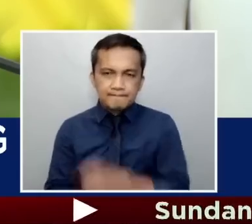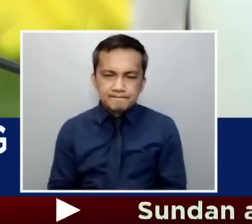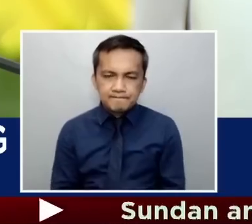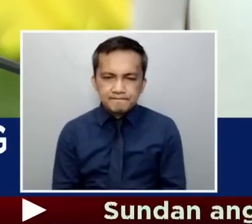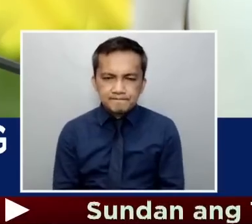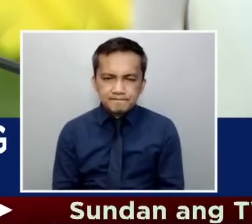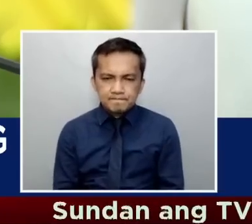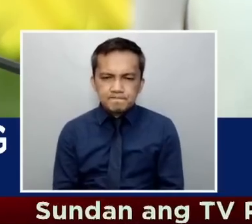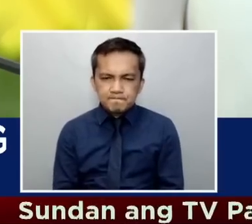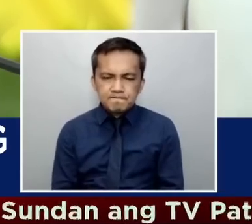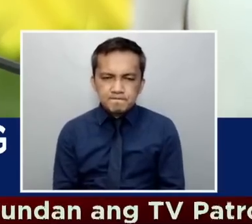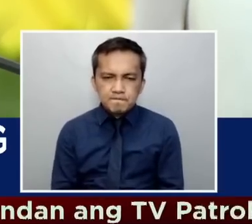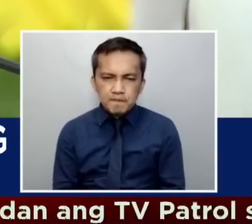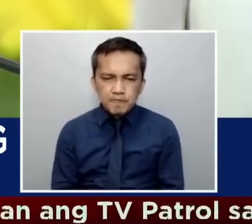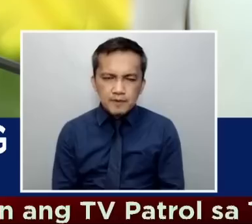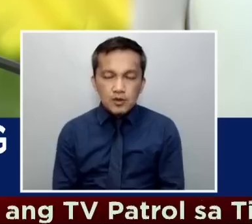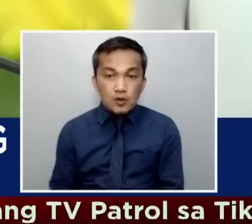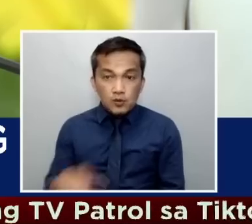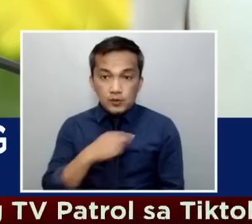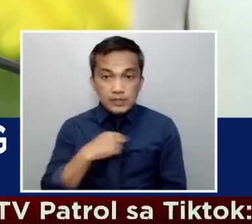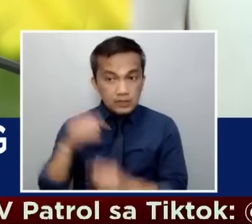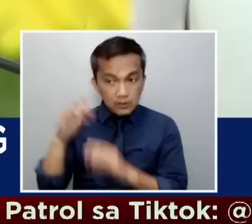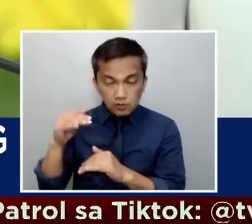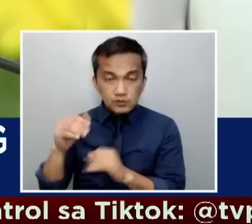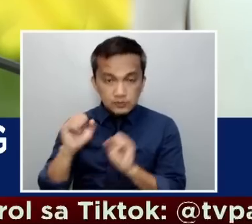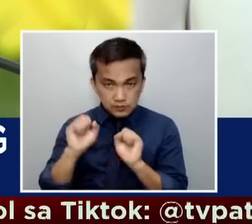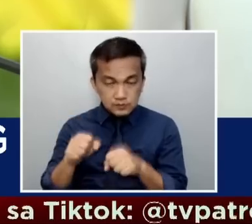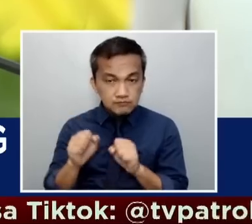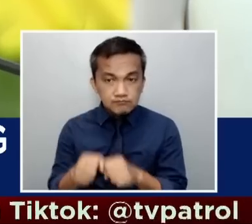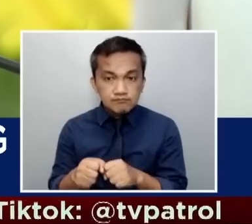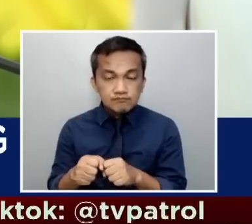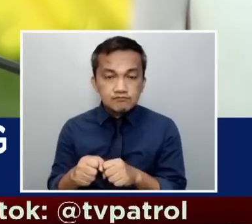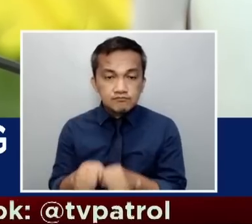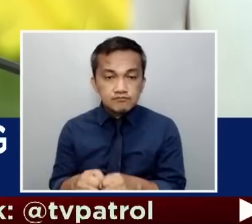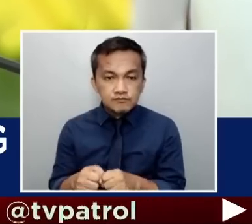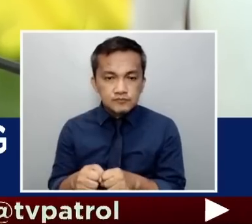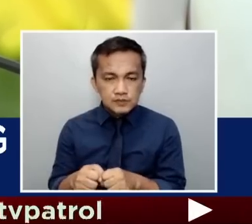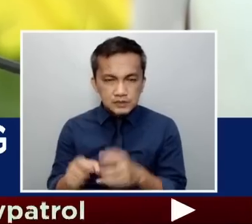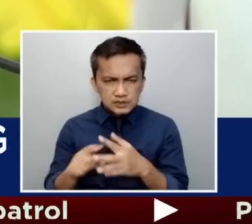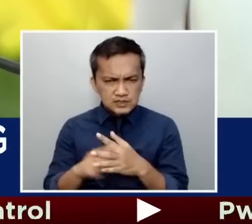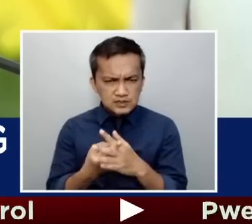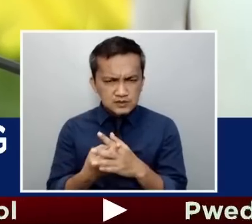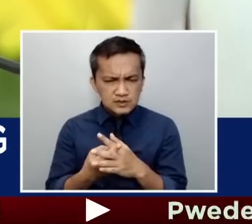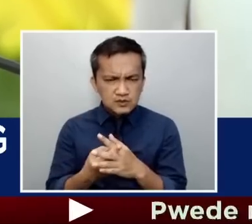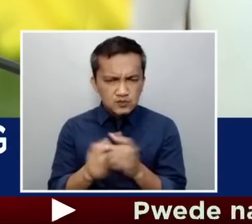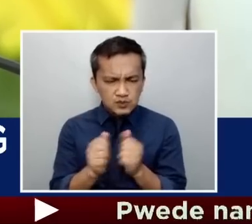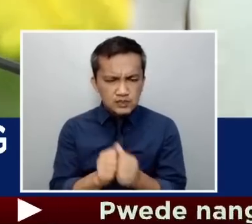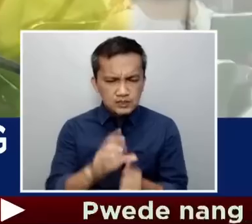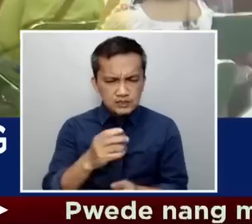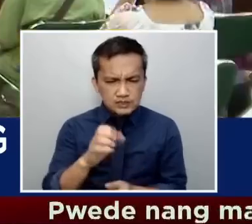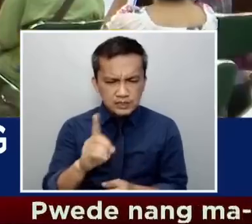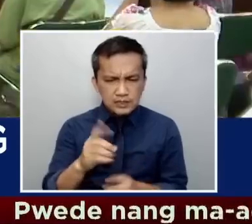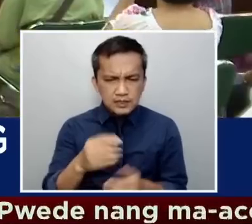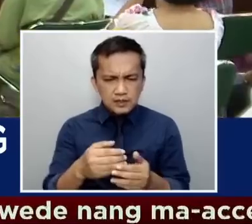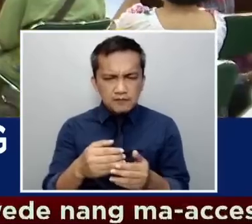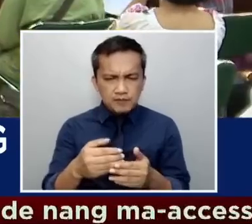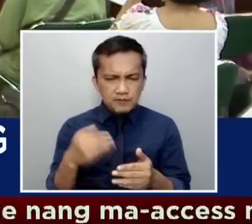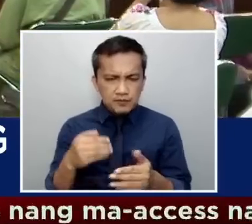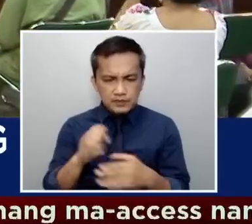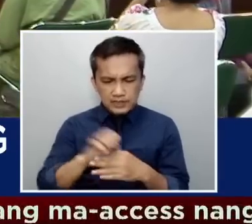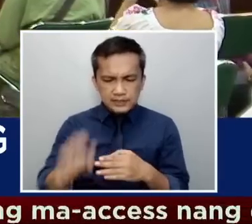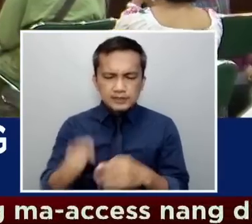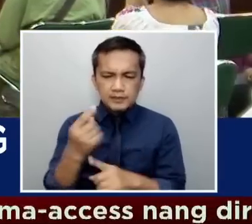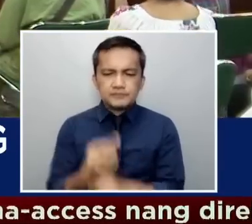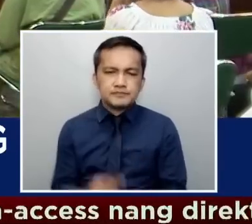And we hope to be able to launch it with Chet before the month ends. Isang